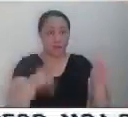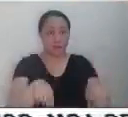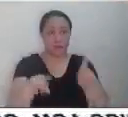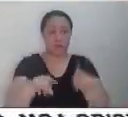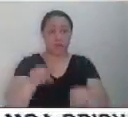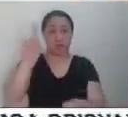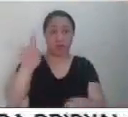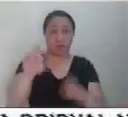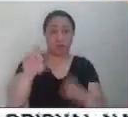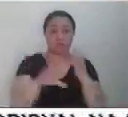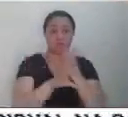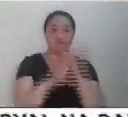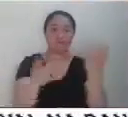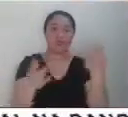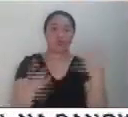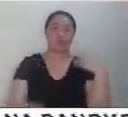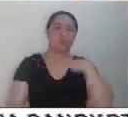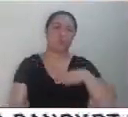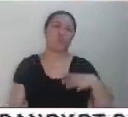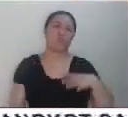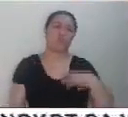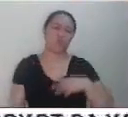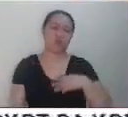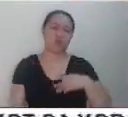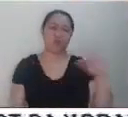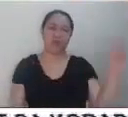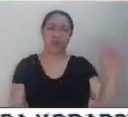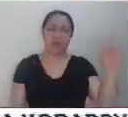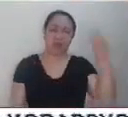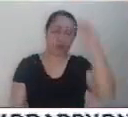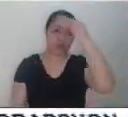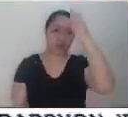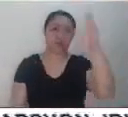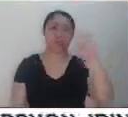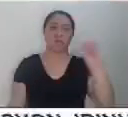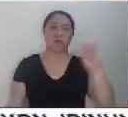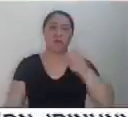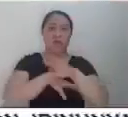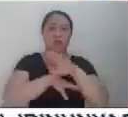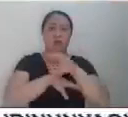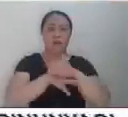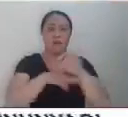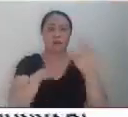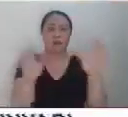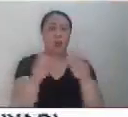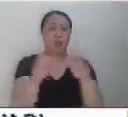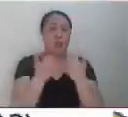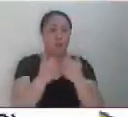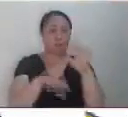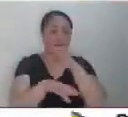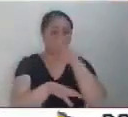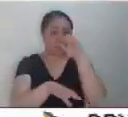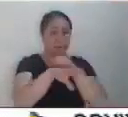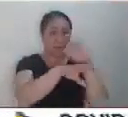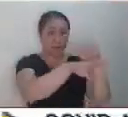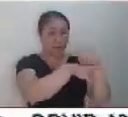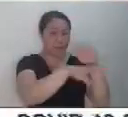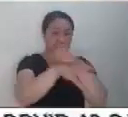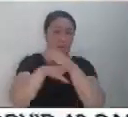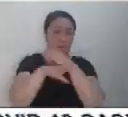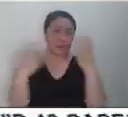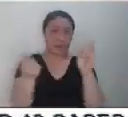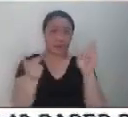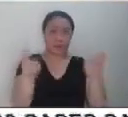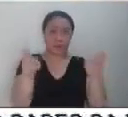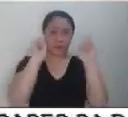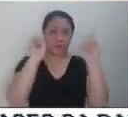natin yon. Nasabi ko po kanina, yung pagkakabit po ng RFID, 24/7 na po yan in more than 40 locations po